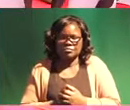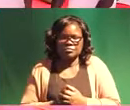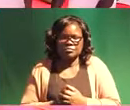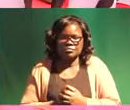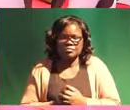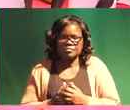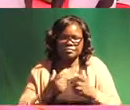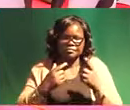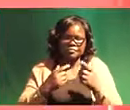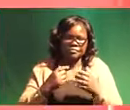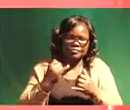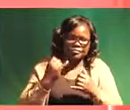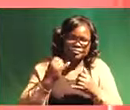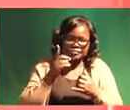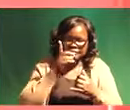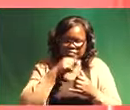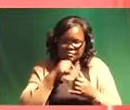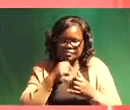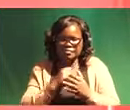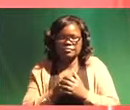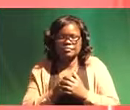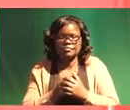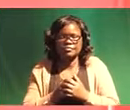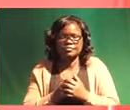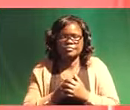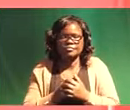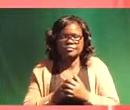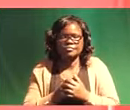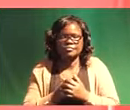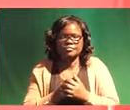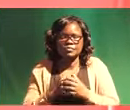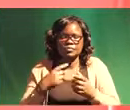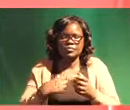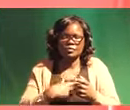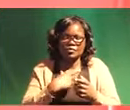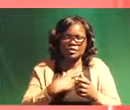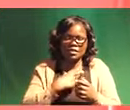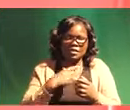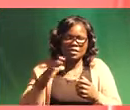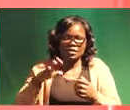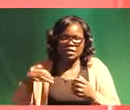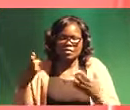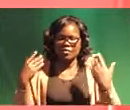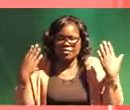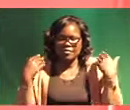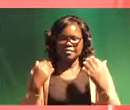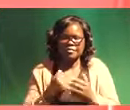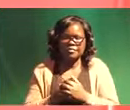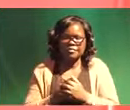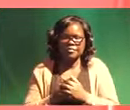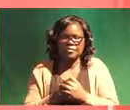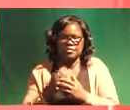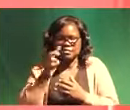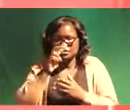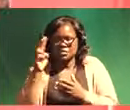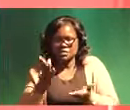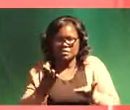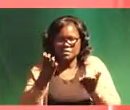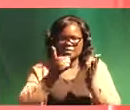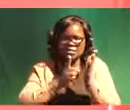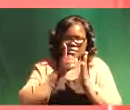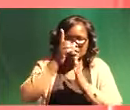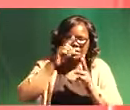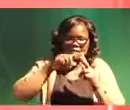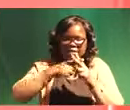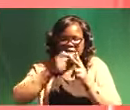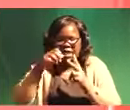Nikirejelea agenda ya leo. Umetembea katika eneo la Meru kuangalia maendeleo na kusidua